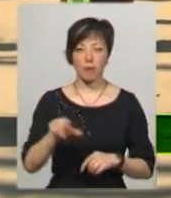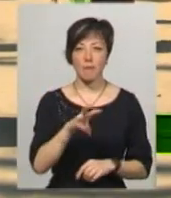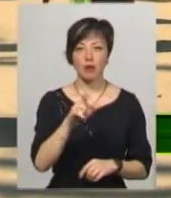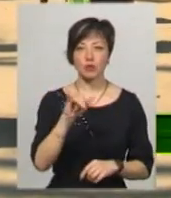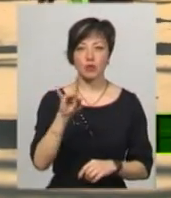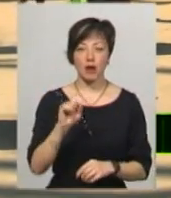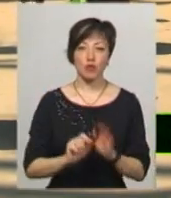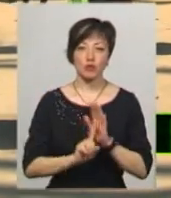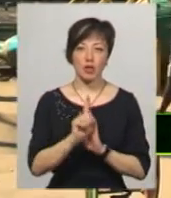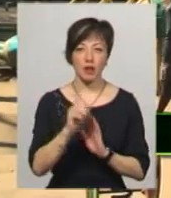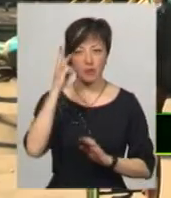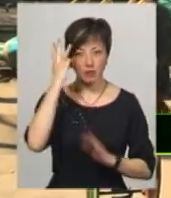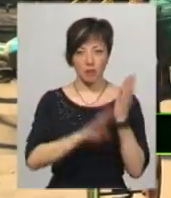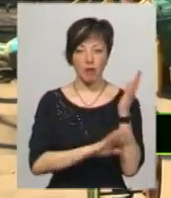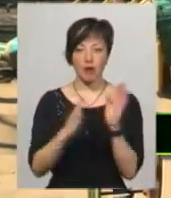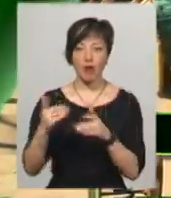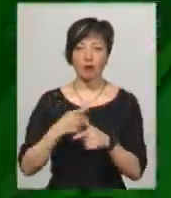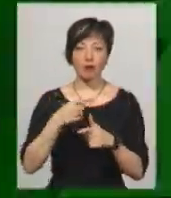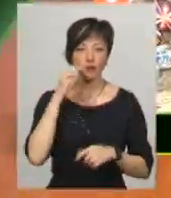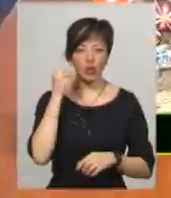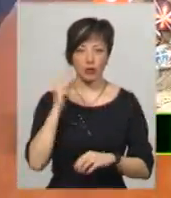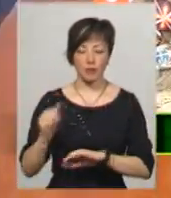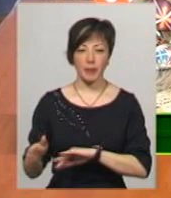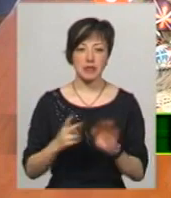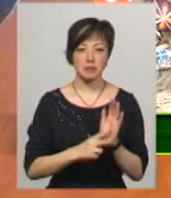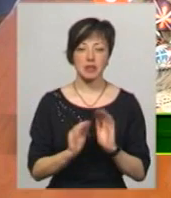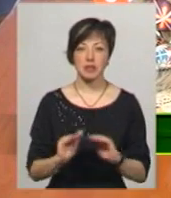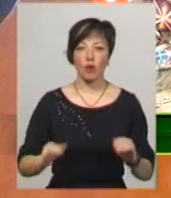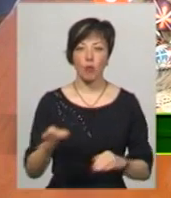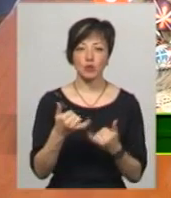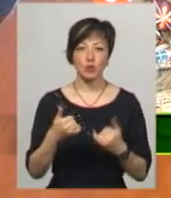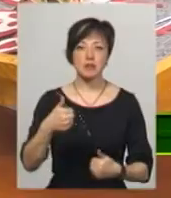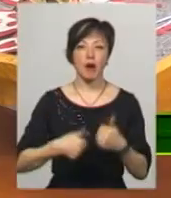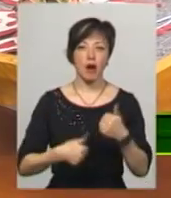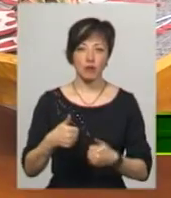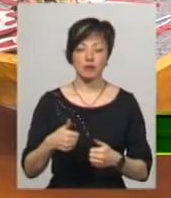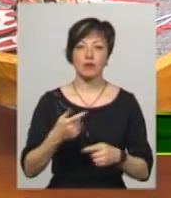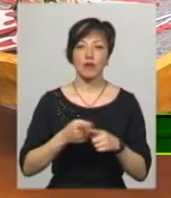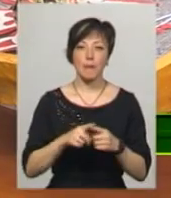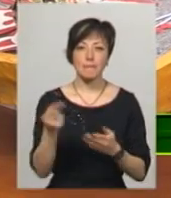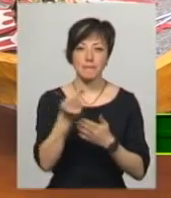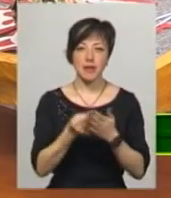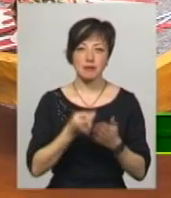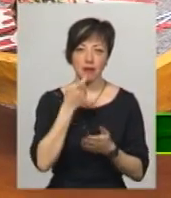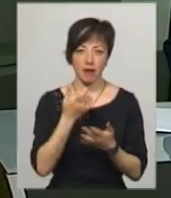у Хмельницькому парку імені Тараса Шевченка. 70 школярів області сьогодні змагаються у конкурсі